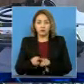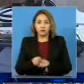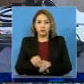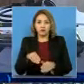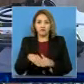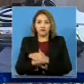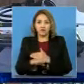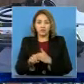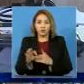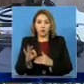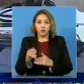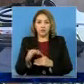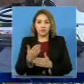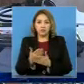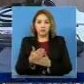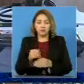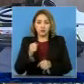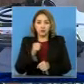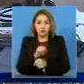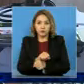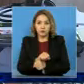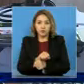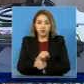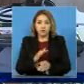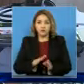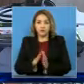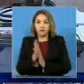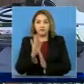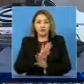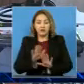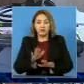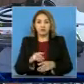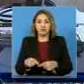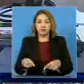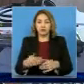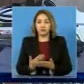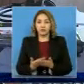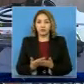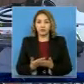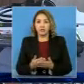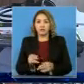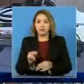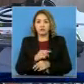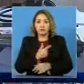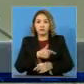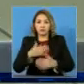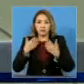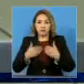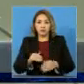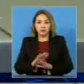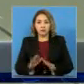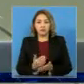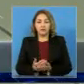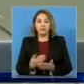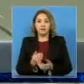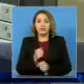выходя из опухоли, мы ставим заглушку, чтобы этот препарат не выходил в сосудистое русло и системно не циркулировал во всем организме. При этом